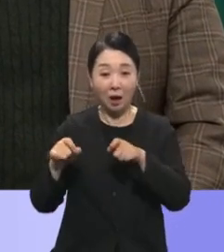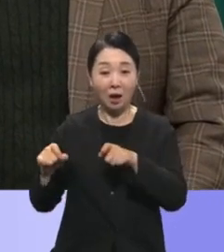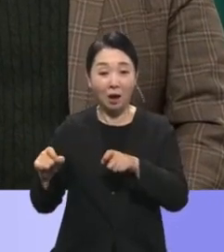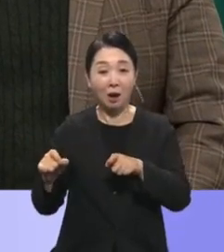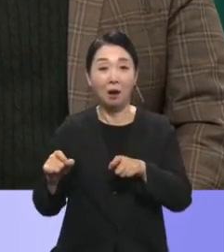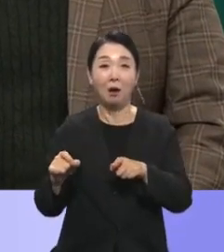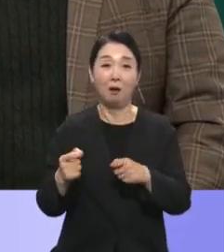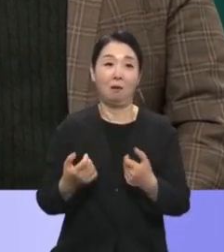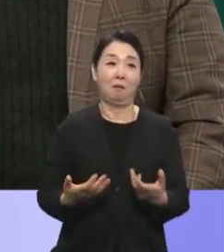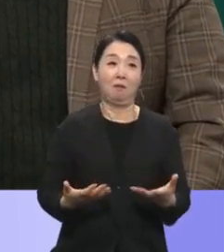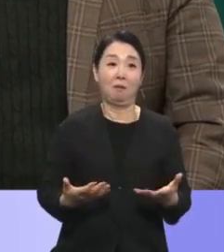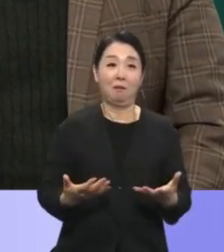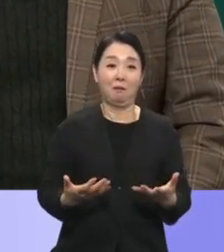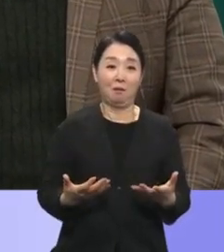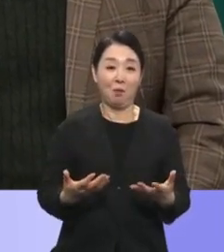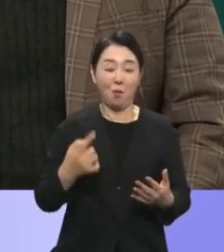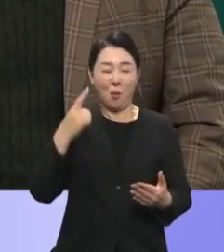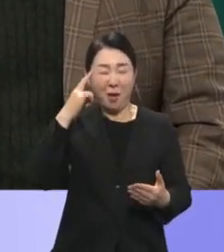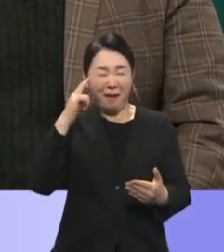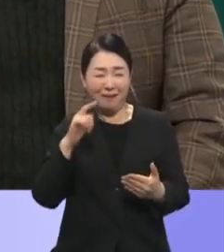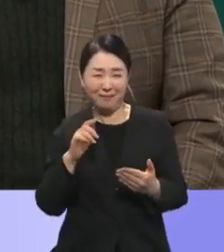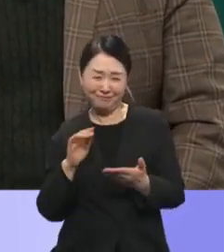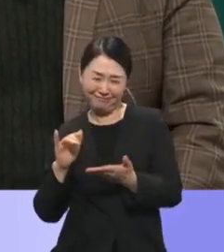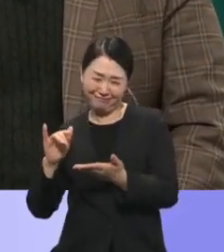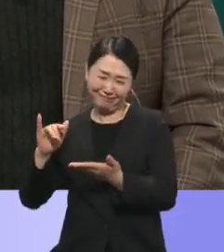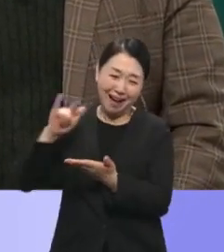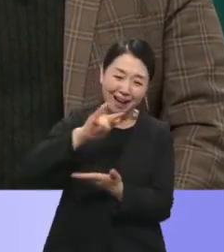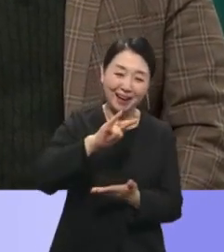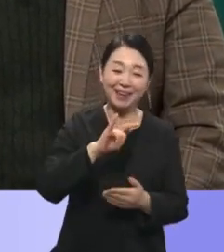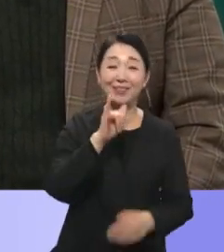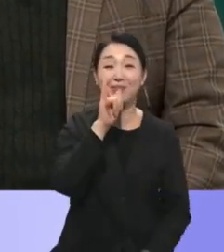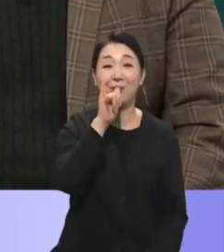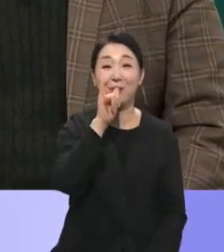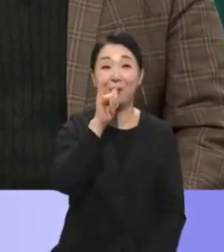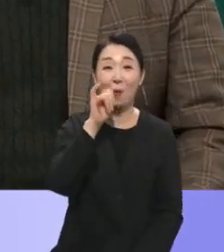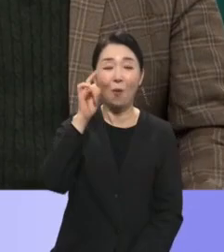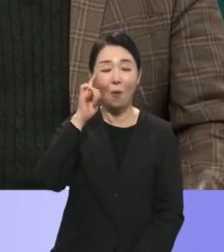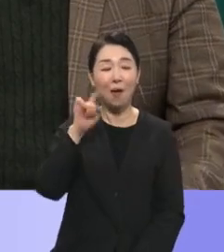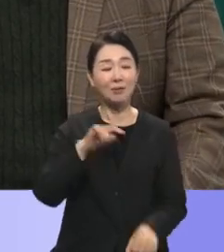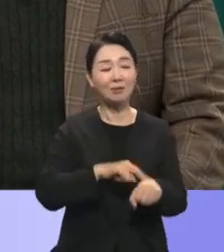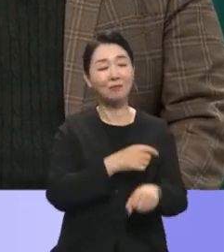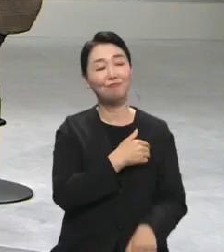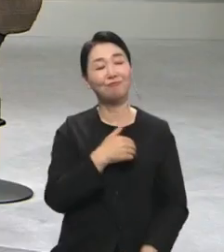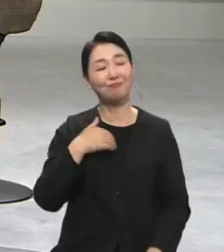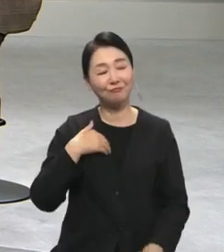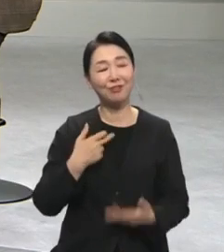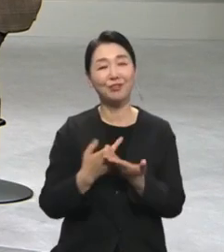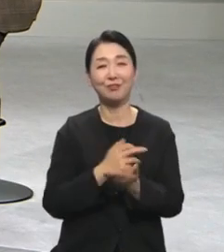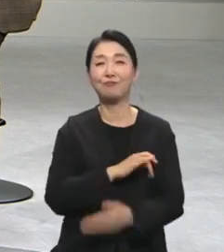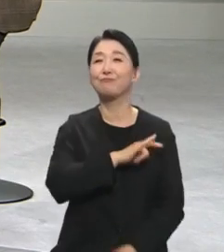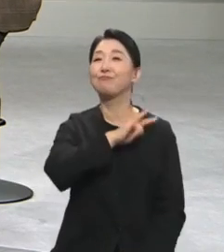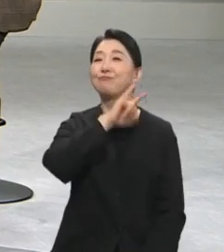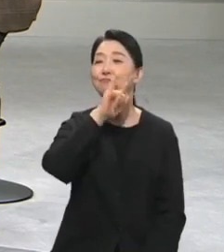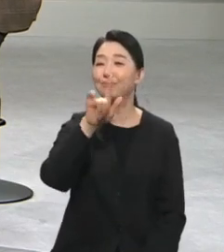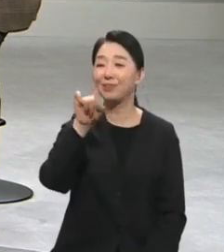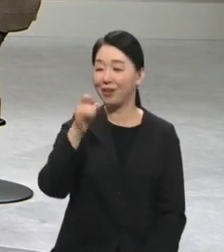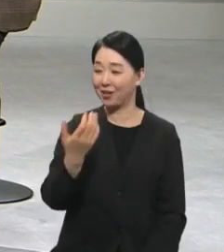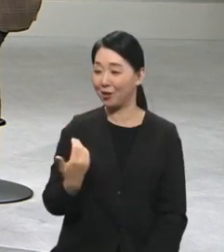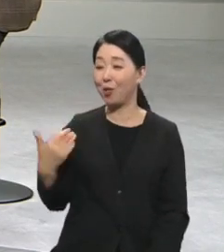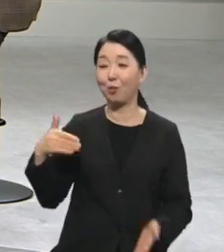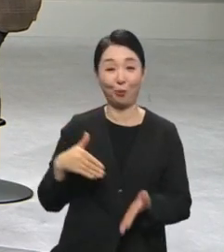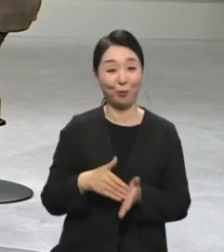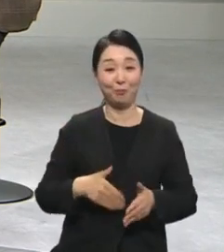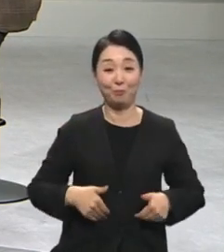졸지에 이제 어떻게 보면 이런 바 좀 레이스를 하게 됐다고 이렇게 생 수 있는죠 넉넉하게 제주에서 떠나서 김포공항에 11시 전에 딱 도착하는